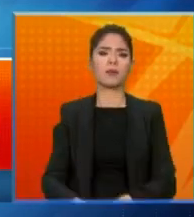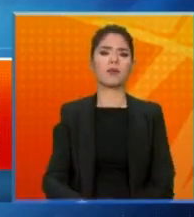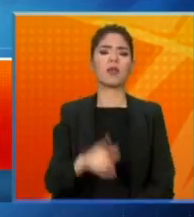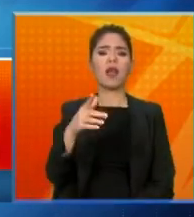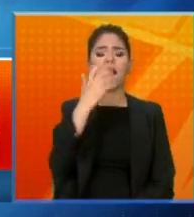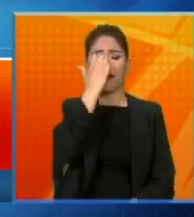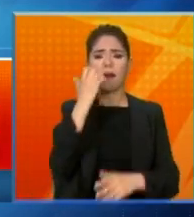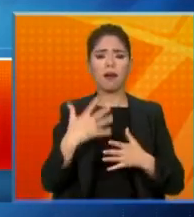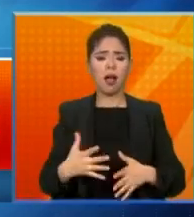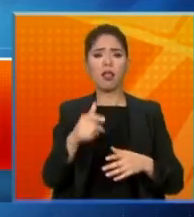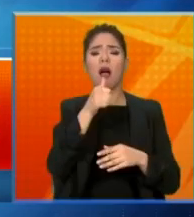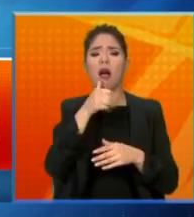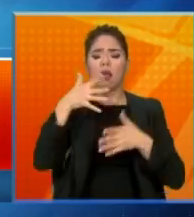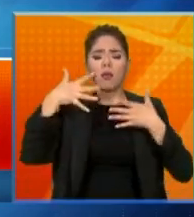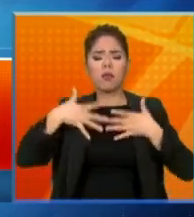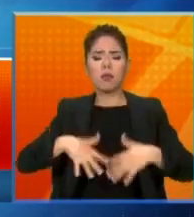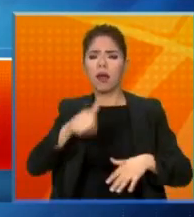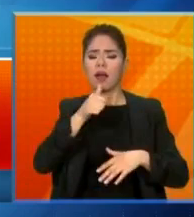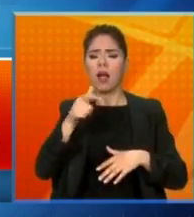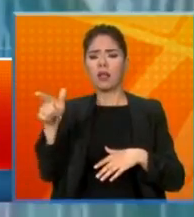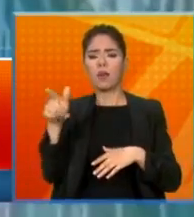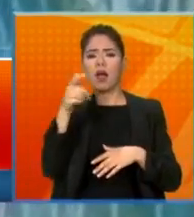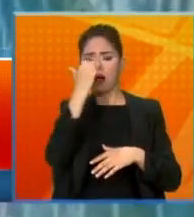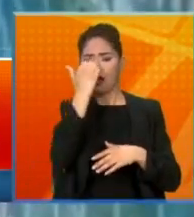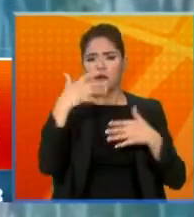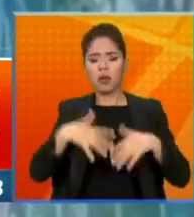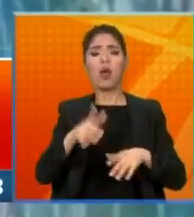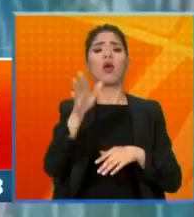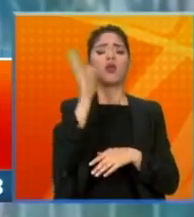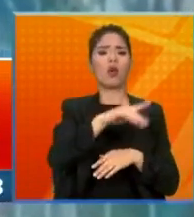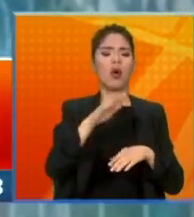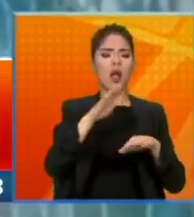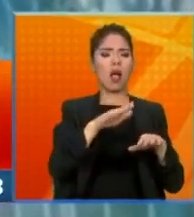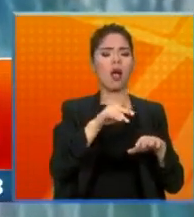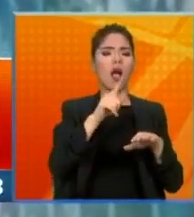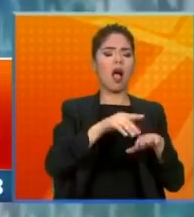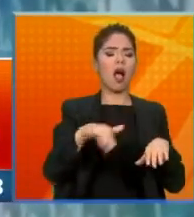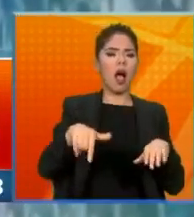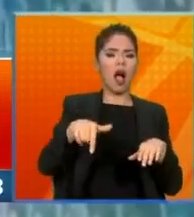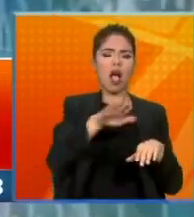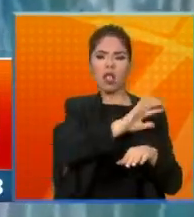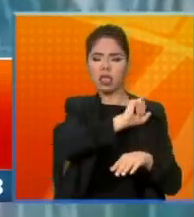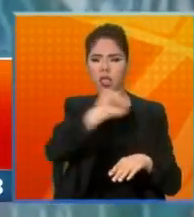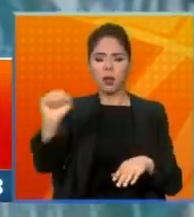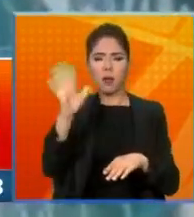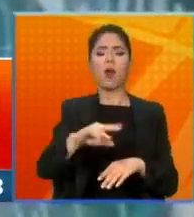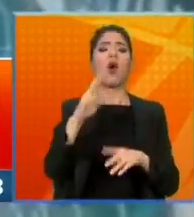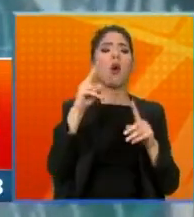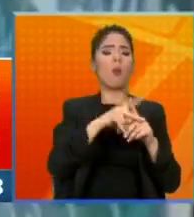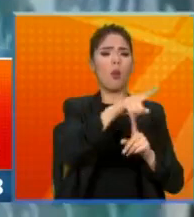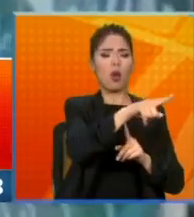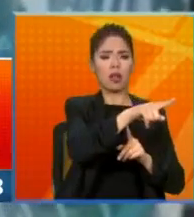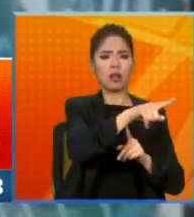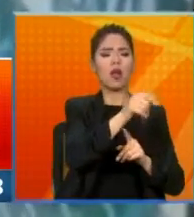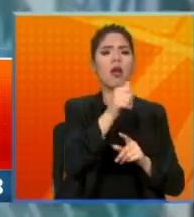Kanlar içinde yere yığılan adama tekme atan eski muhtar aracına binerek kaçmak istedi. Olay yerine gelen polise de ateş